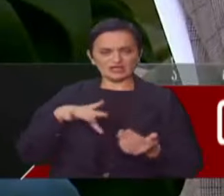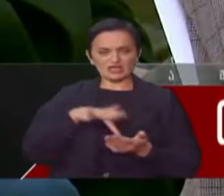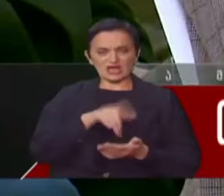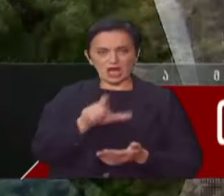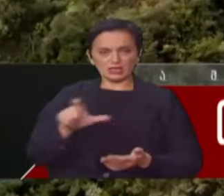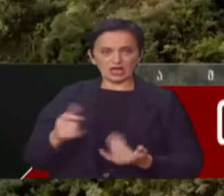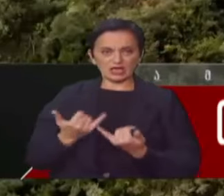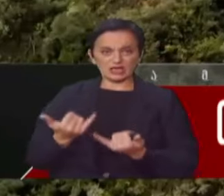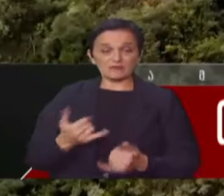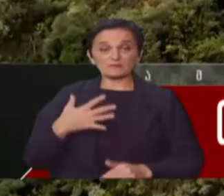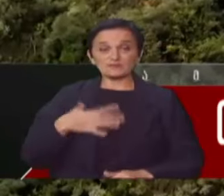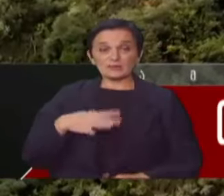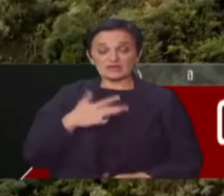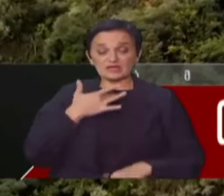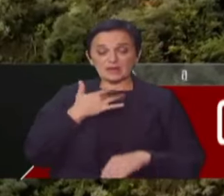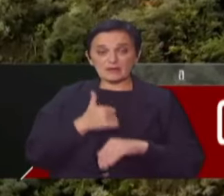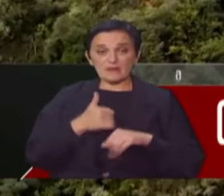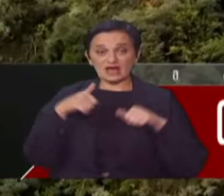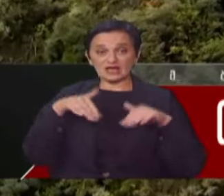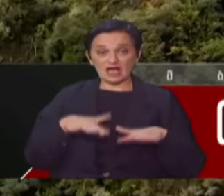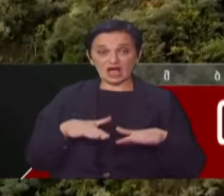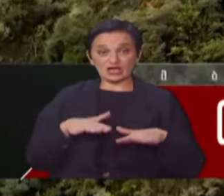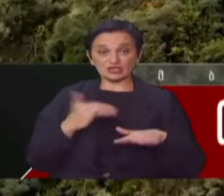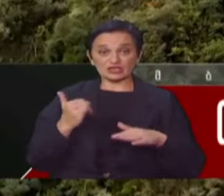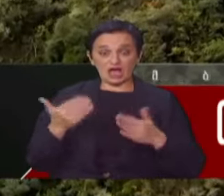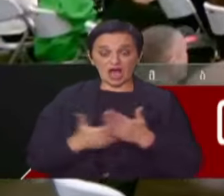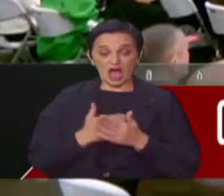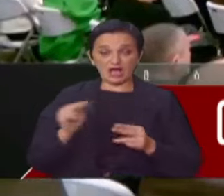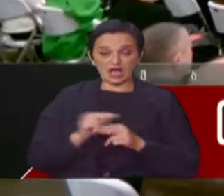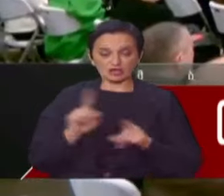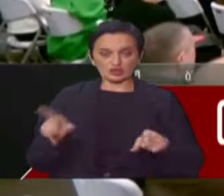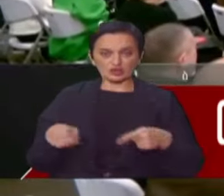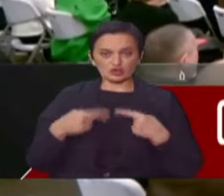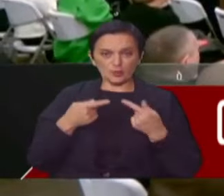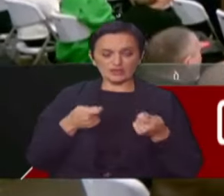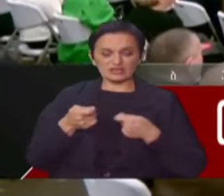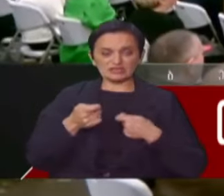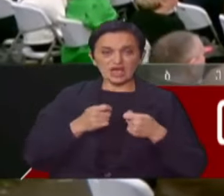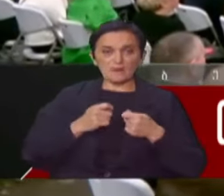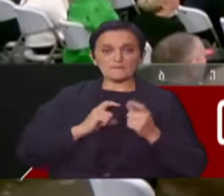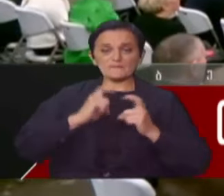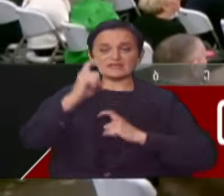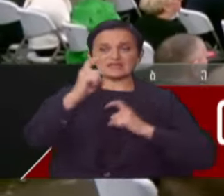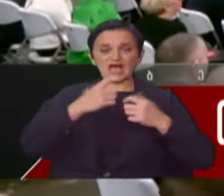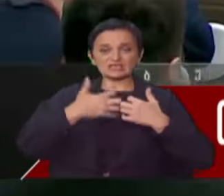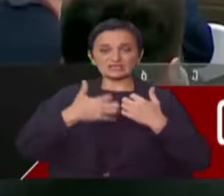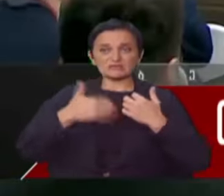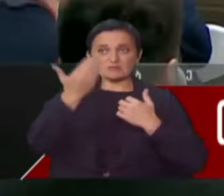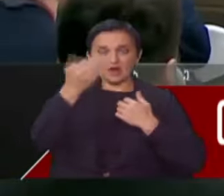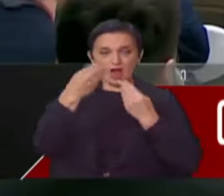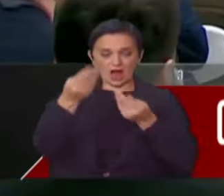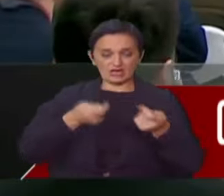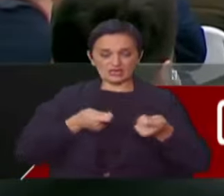ქალაქის მოსახლეობისთვის. თბილისის მერიის გადაწყვეტილებით ახლაც რეაბილიტირებული საბაგირო სამართავად მთაწმინდის პარკს გადაეცა. მაშინ,